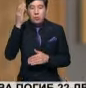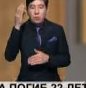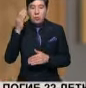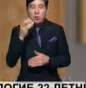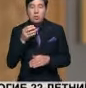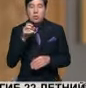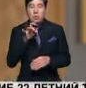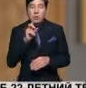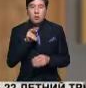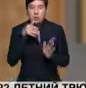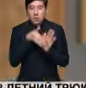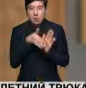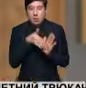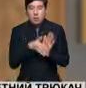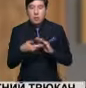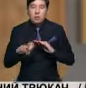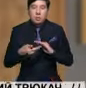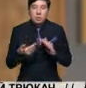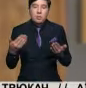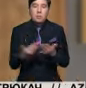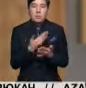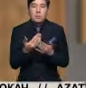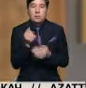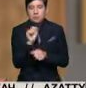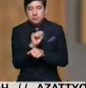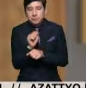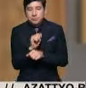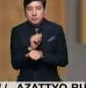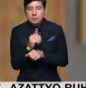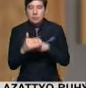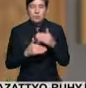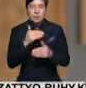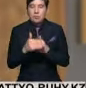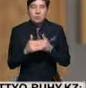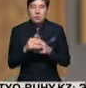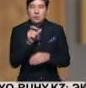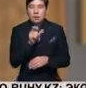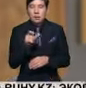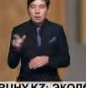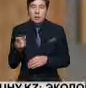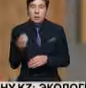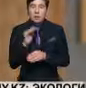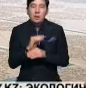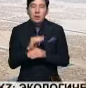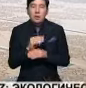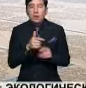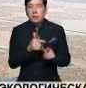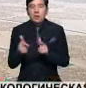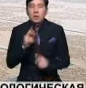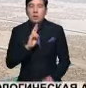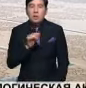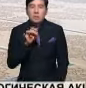лаборатории, исследования, привлечение новых технологий, а также развитие человеческого капитала и подготовку кадров. По